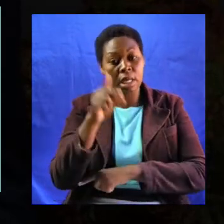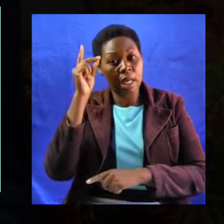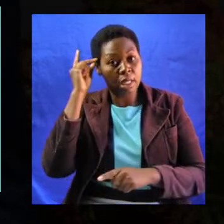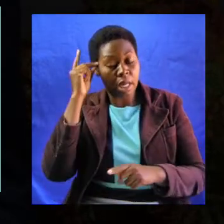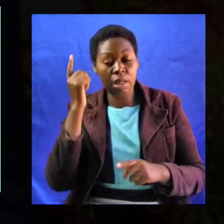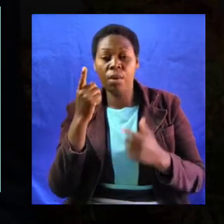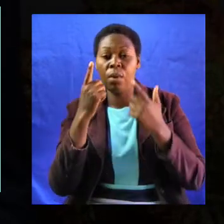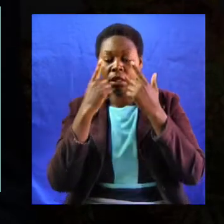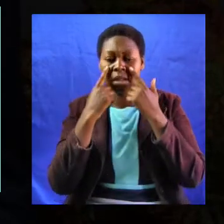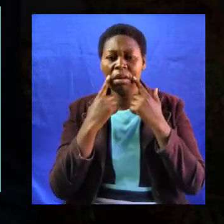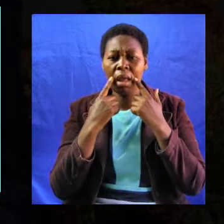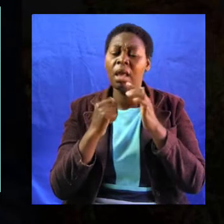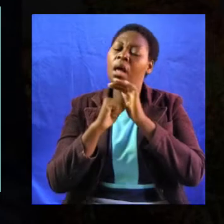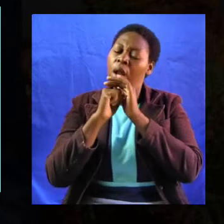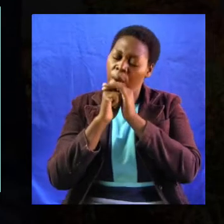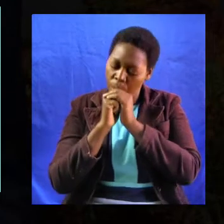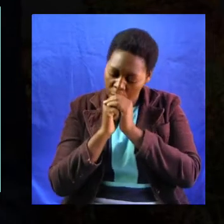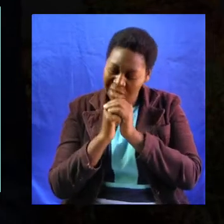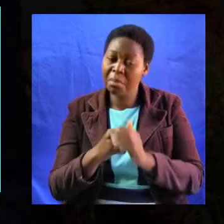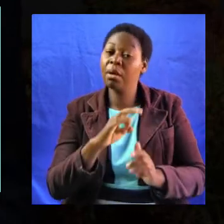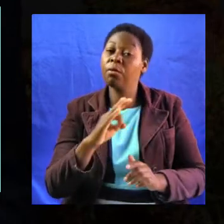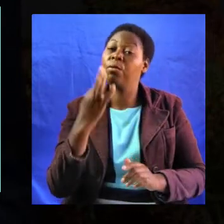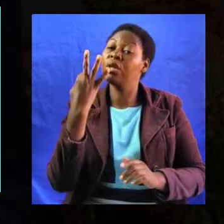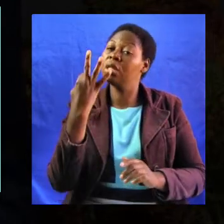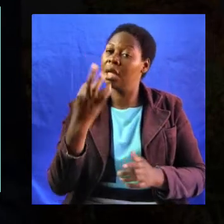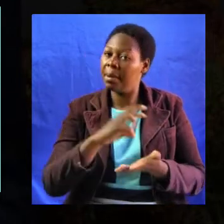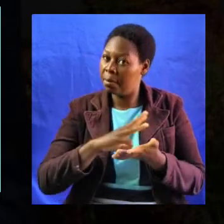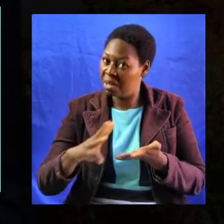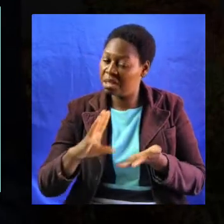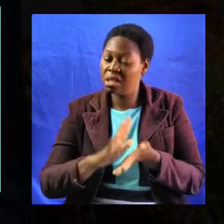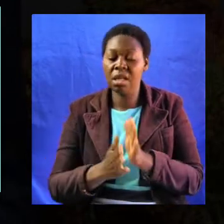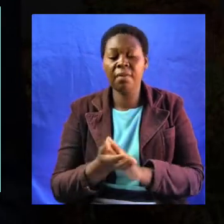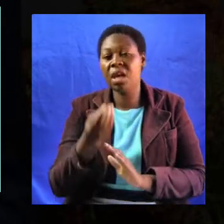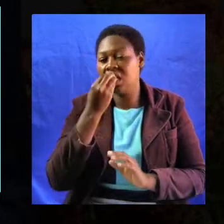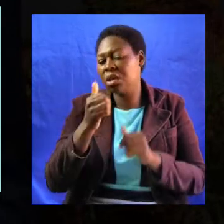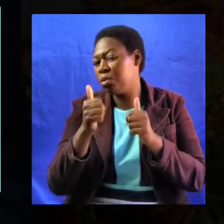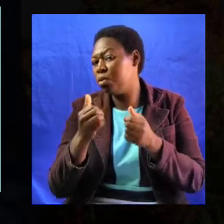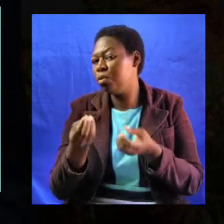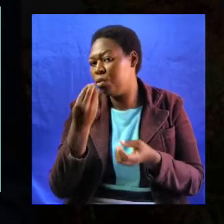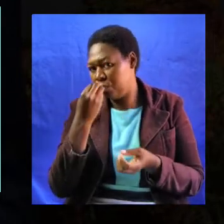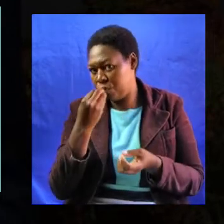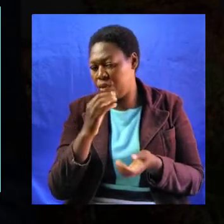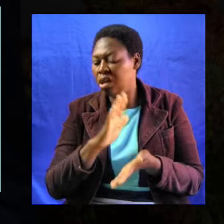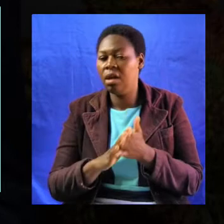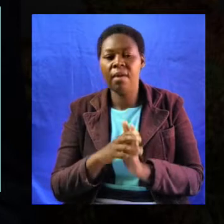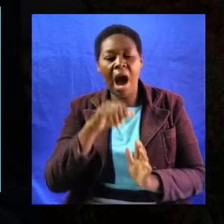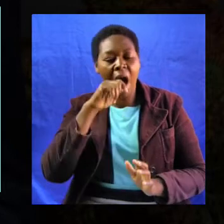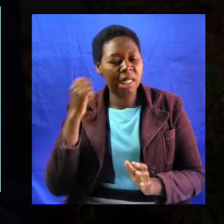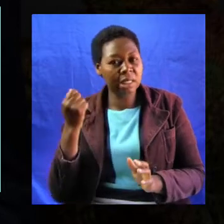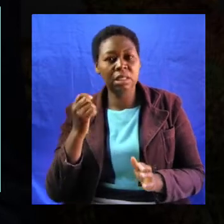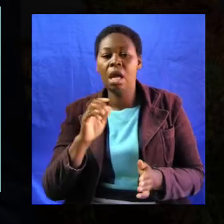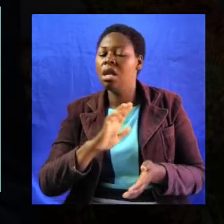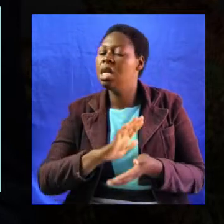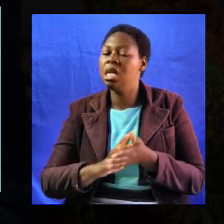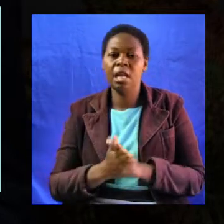ndichichema vhiki nhatu dzose. Ndakanga ndisingadyi zvokudya zvinozipa. Kunyangwe nenyama newaini hazvina kupinda mumurumu